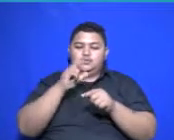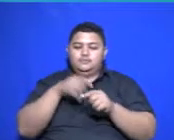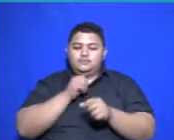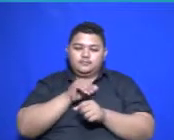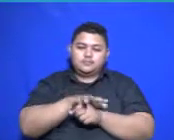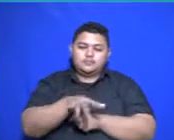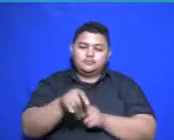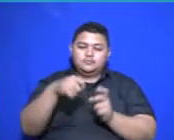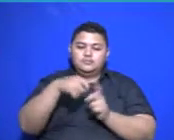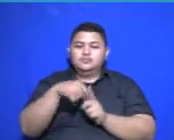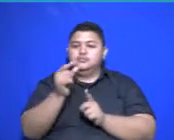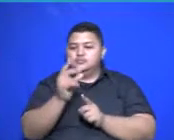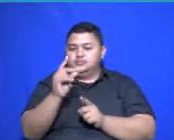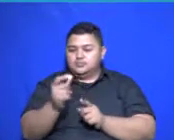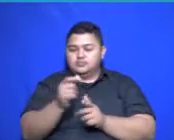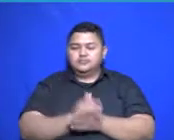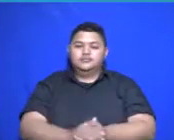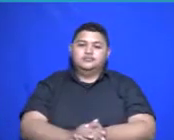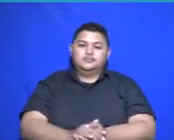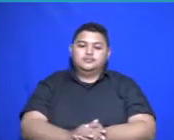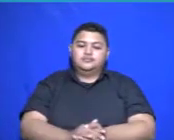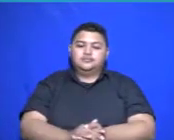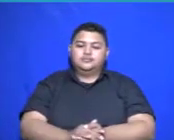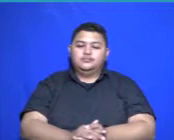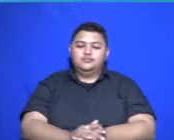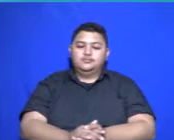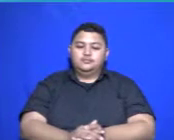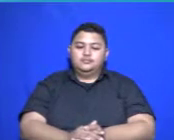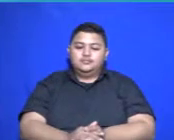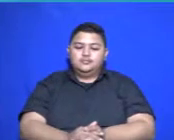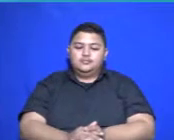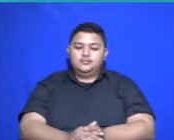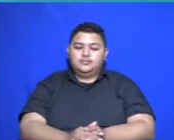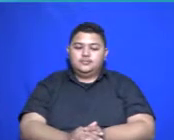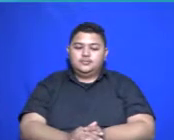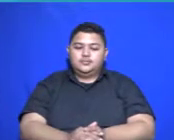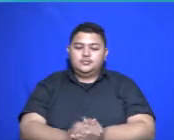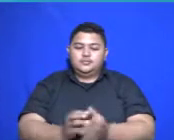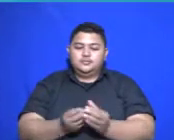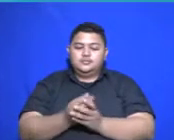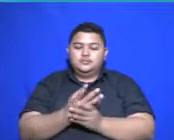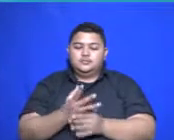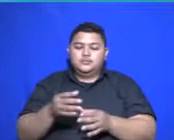menyalurkan kredit usaha rakyat. Itulah pengembangan koperasi